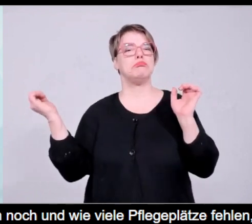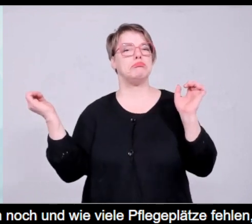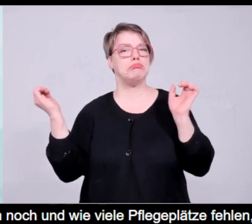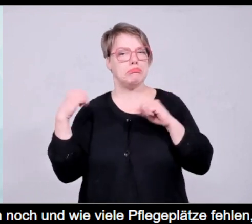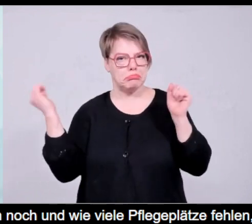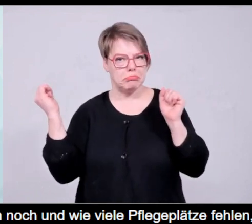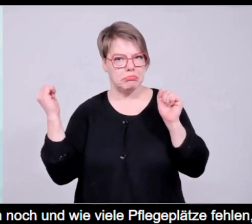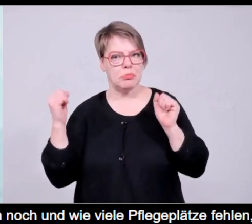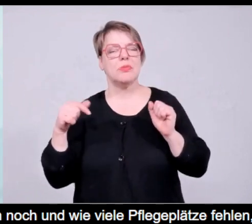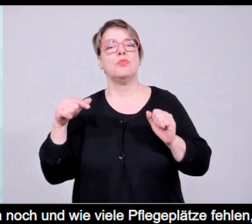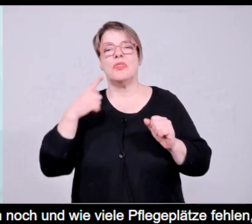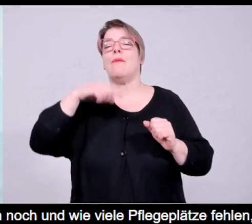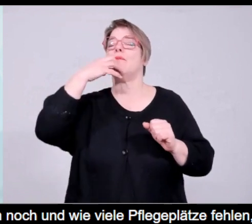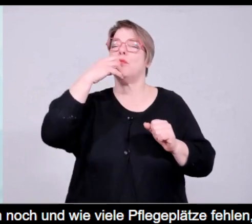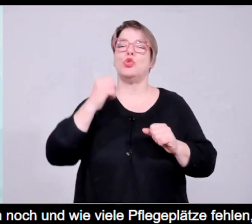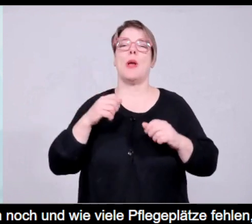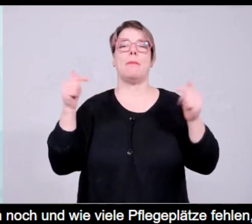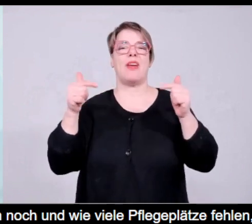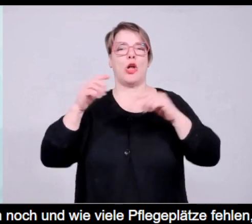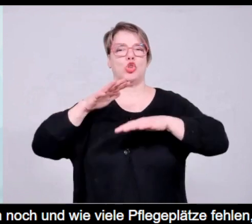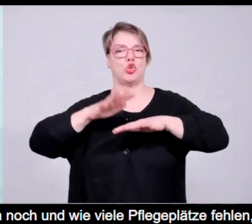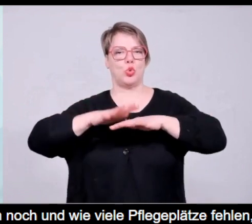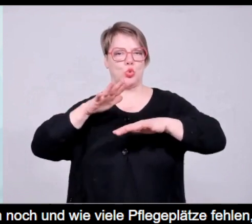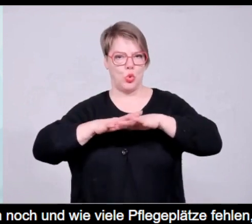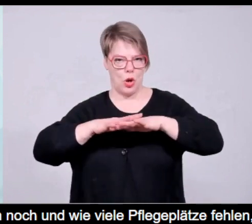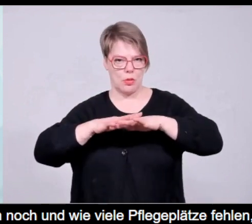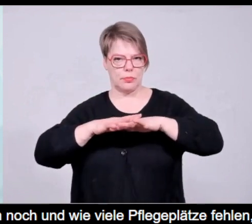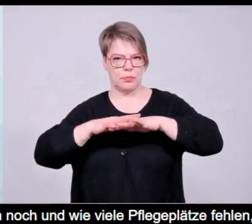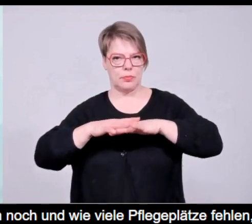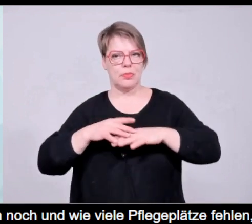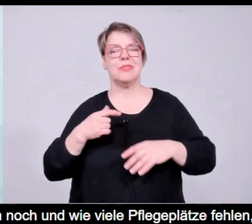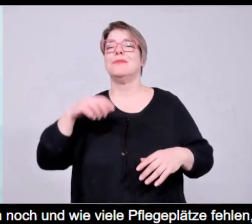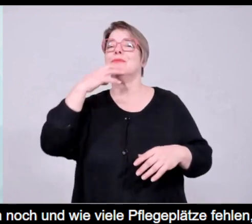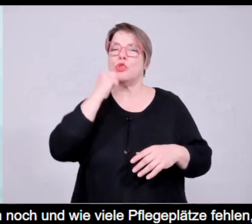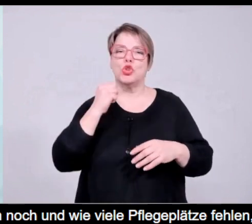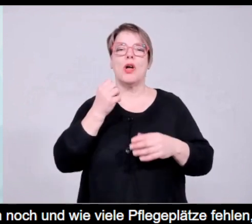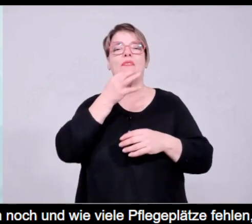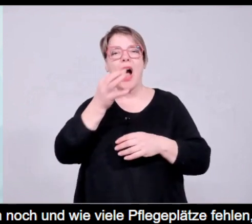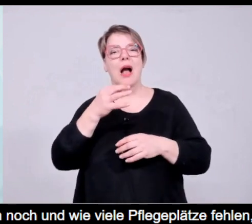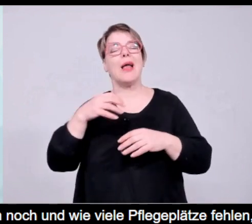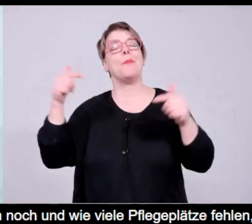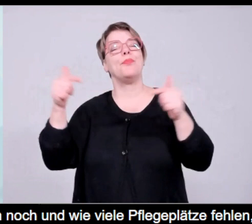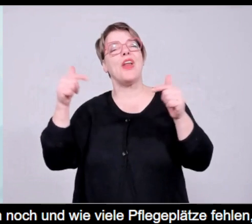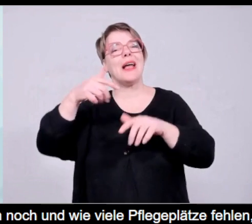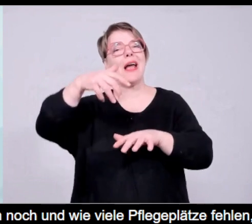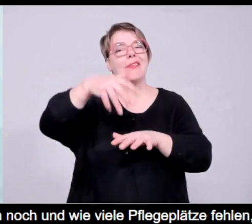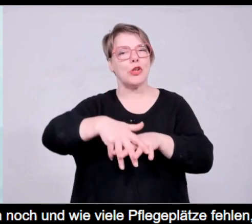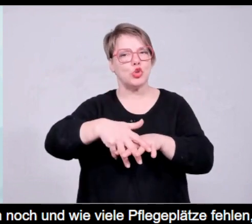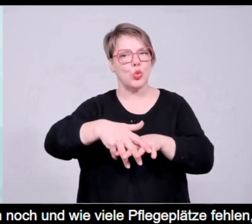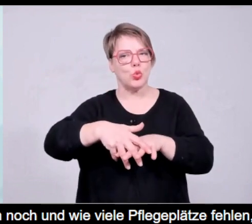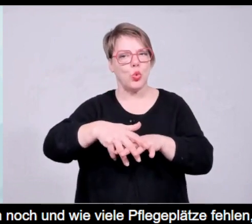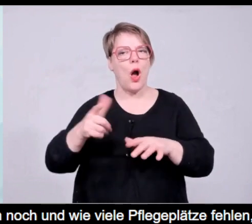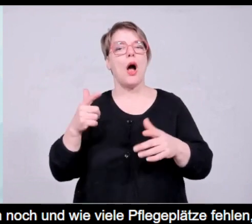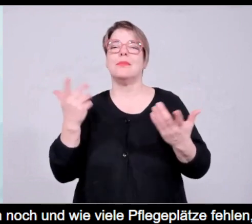gelebt werden unter Einbindung des Ehrenamts, der Familie, der ambulanten Pflege. Das ist die Strategie der Zukunft unter der Überschrift Gute